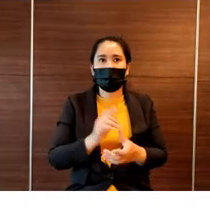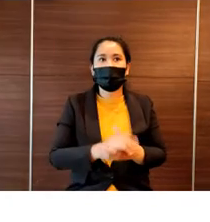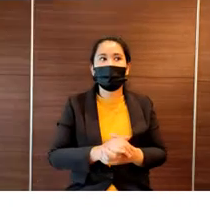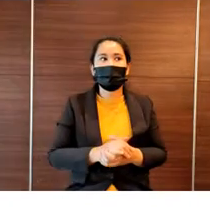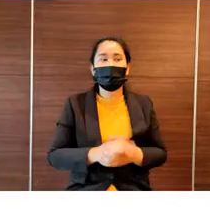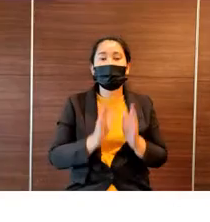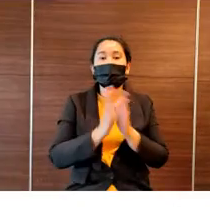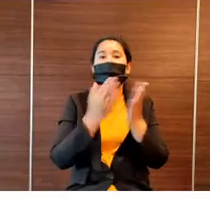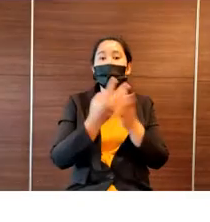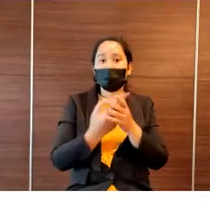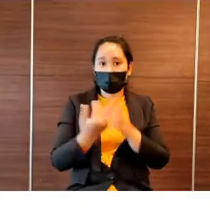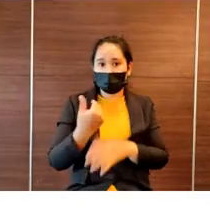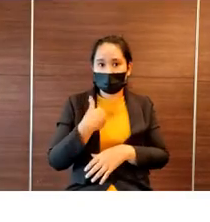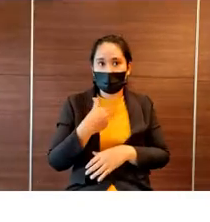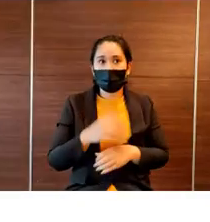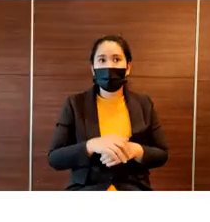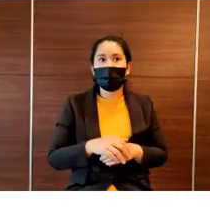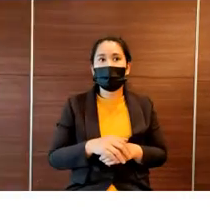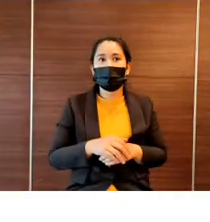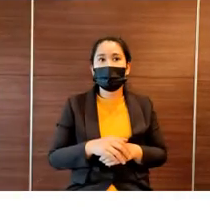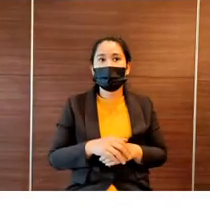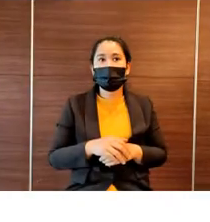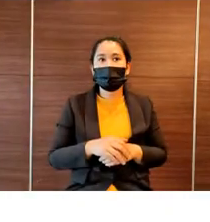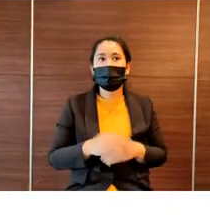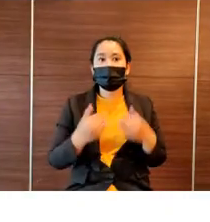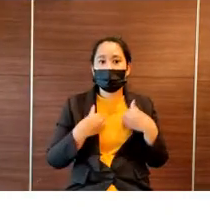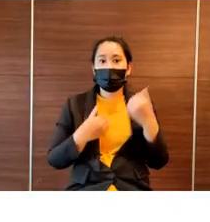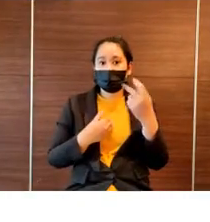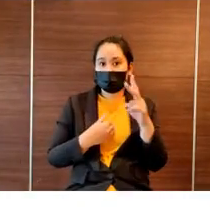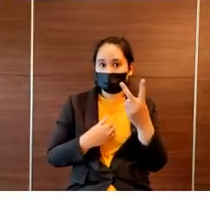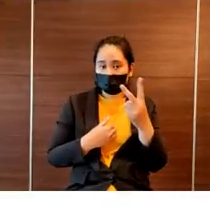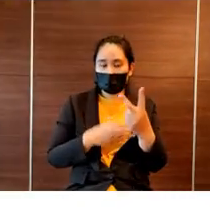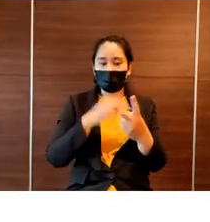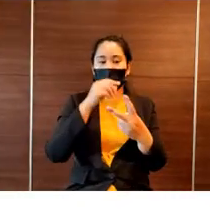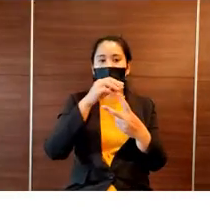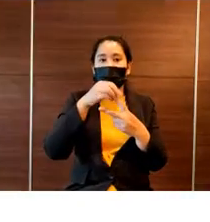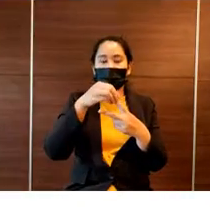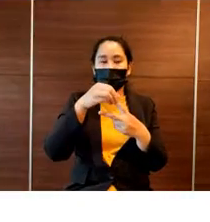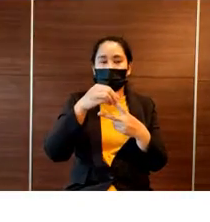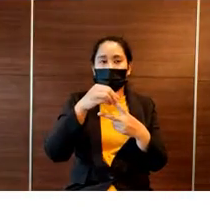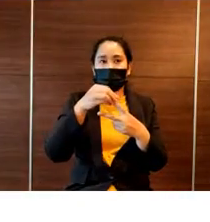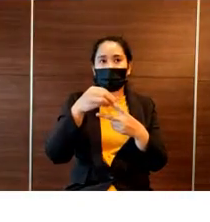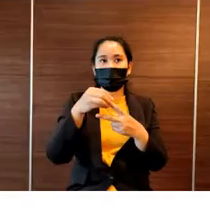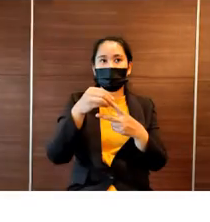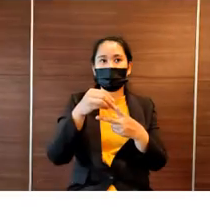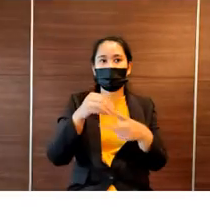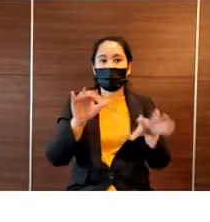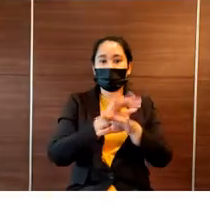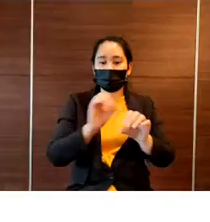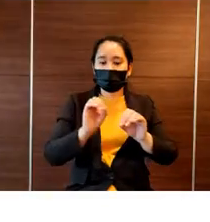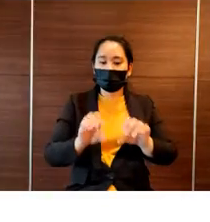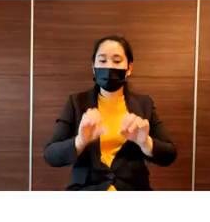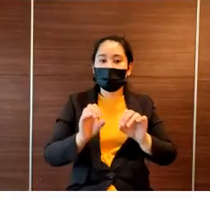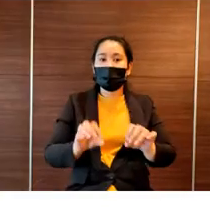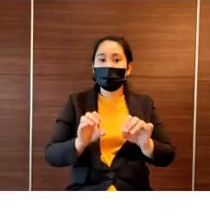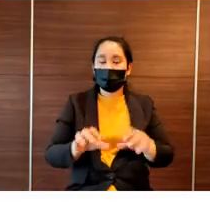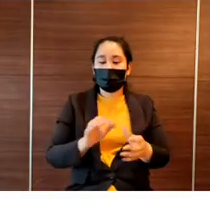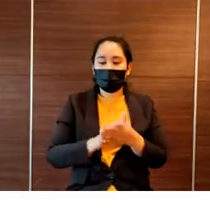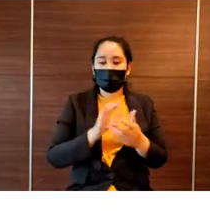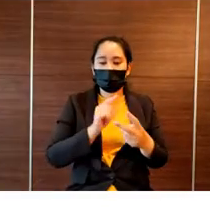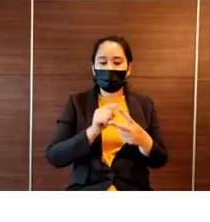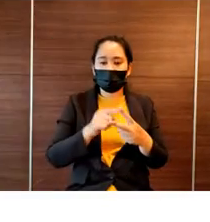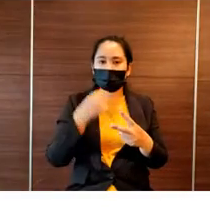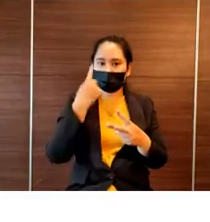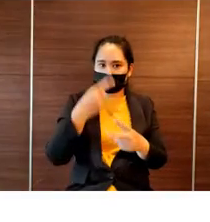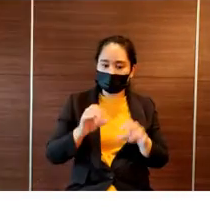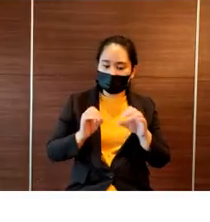้ก็มีสองอันเนาะอันแรกคือสำหรับคล้ายๆ training for trainer ค ือสำหรับคนที่